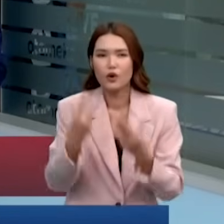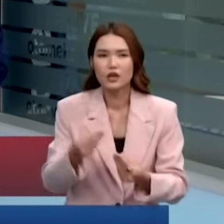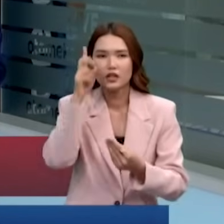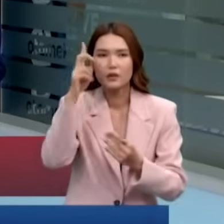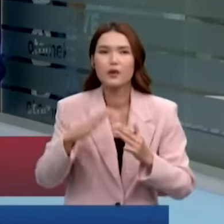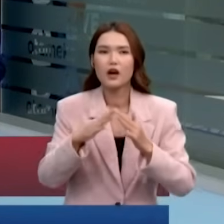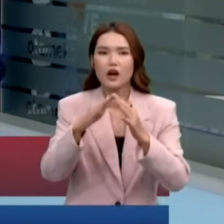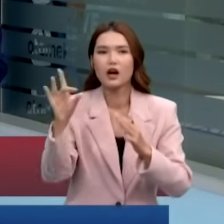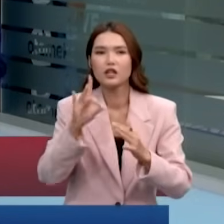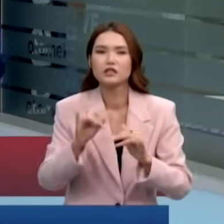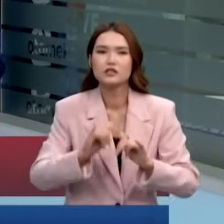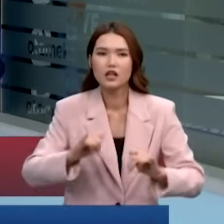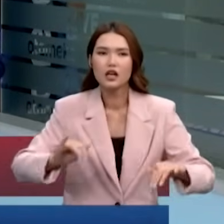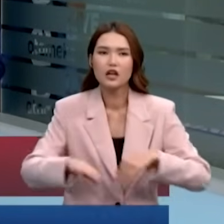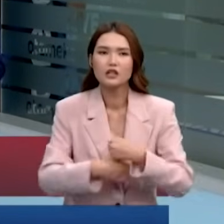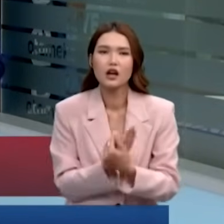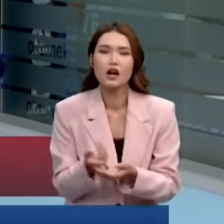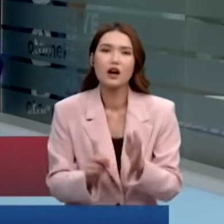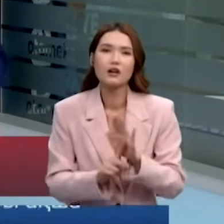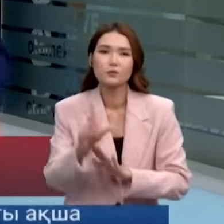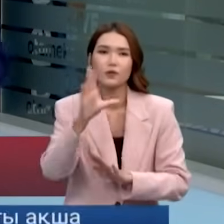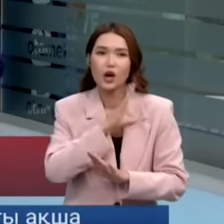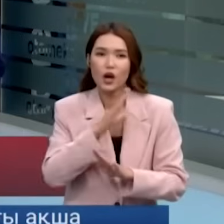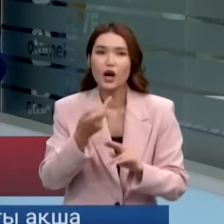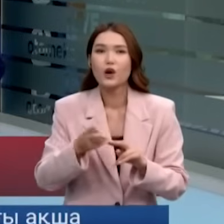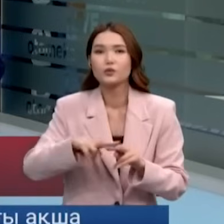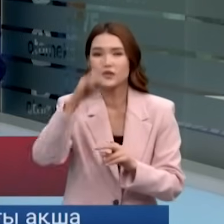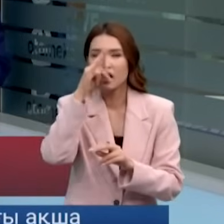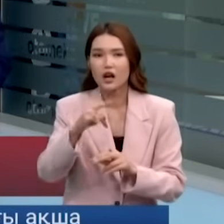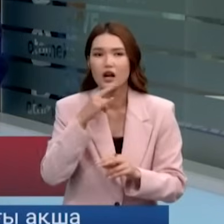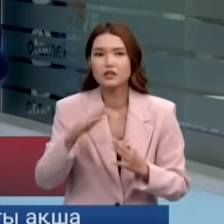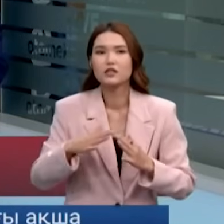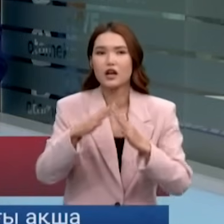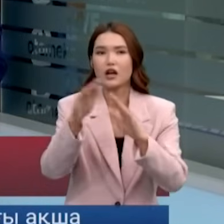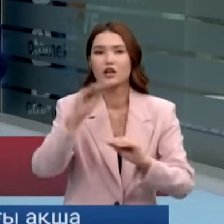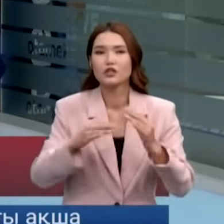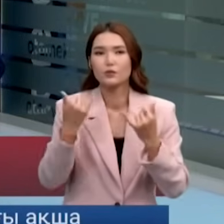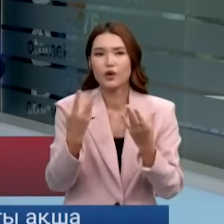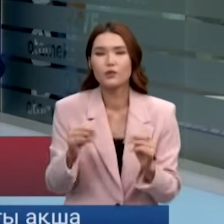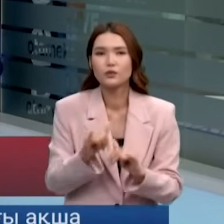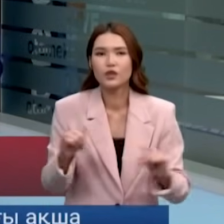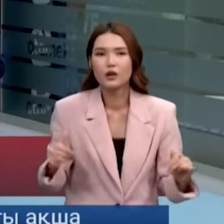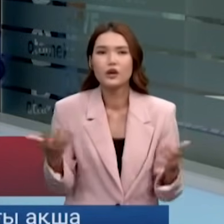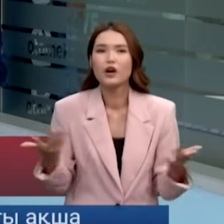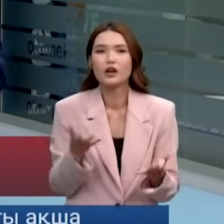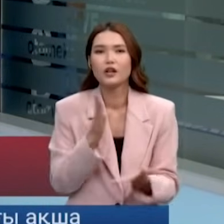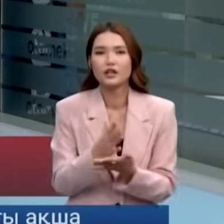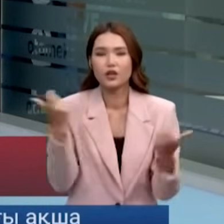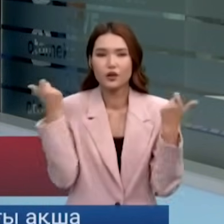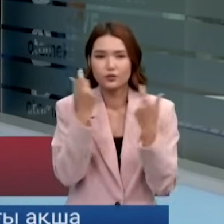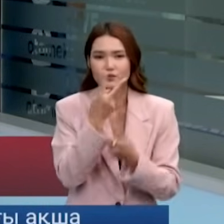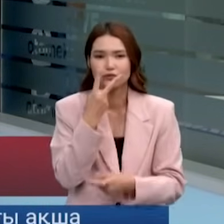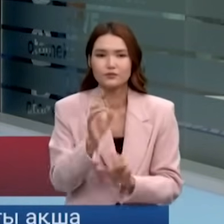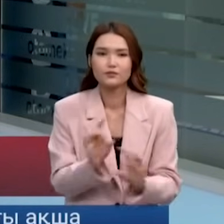ғарыш саласын игерудің жаңа белесі басталды. Сонымен Қазақстанды ғарыш саласының бүгінгі даму қарқыны қалай? Тілшіміз